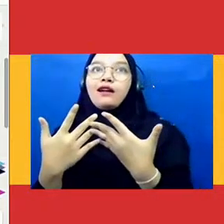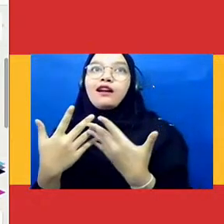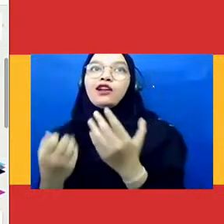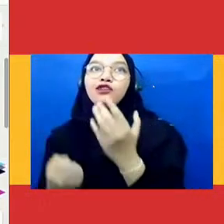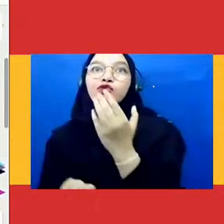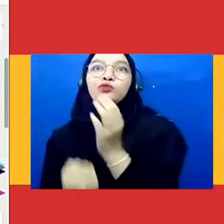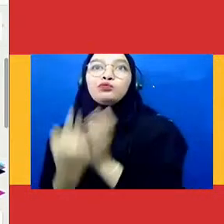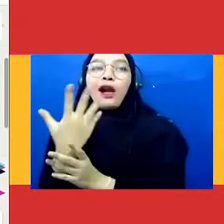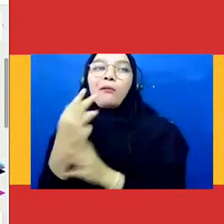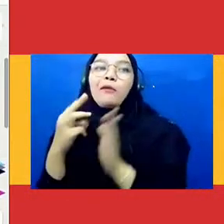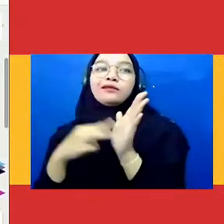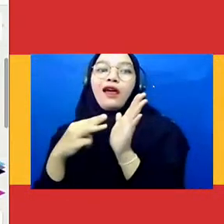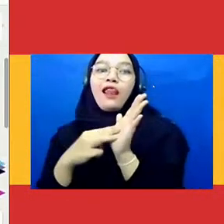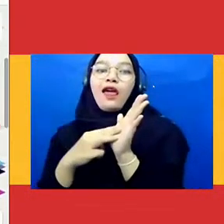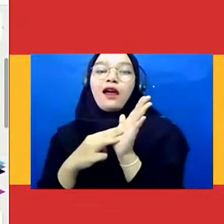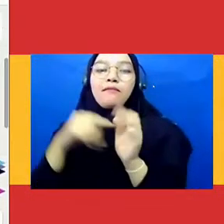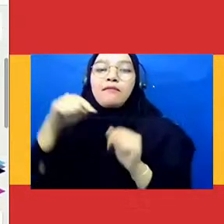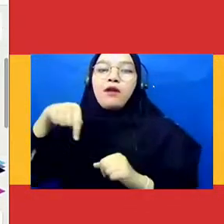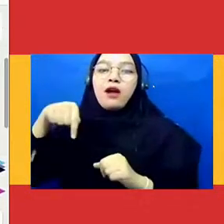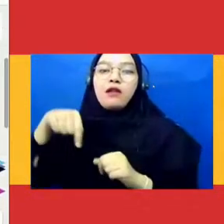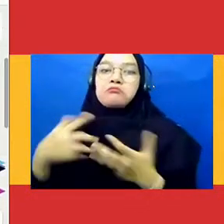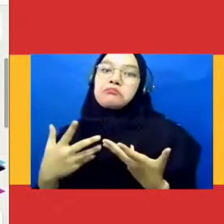Mari kita cobakan.